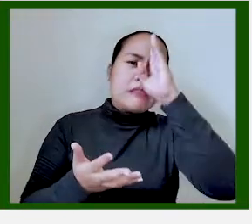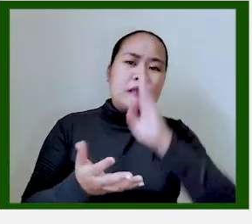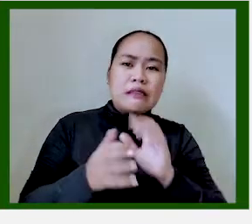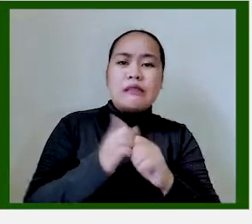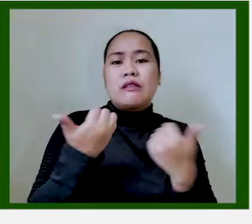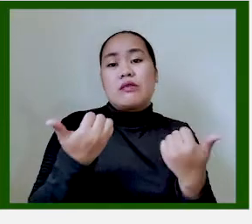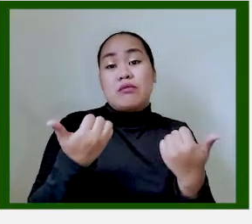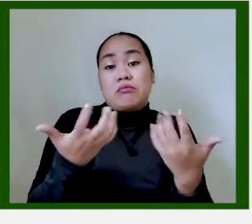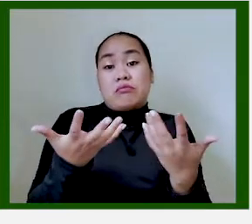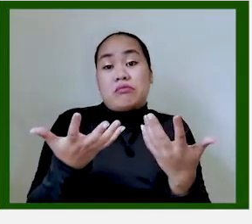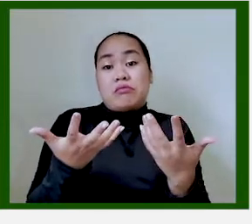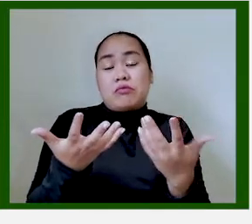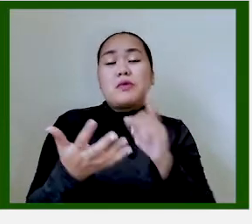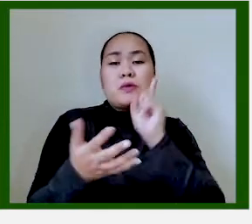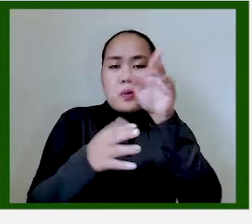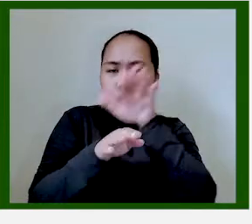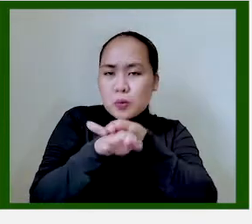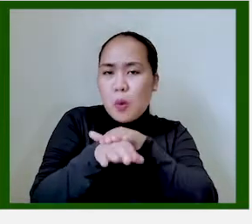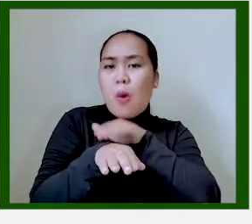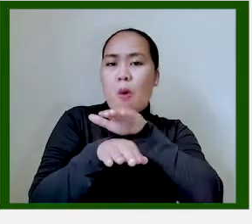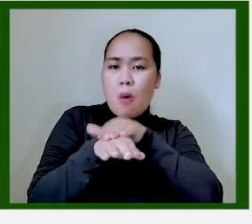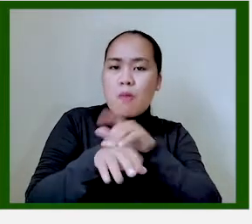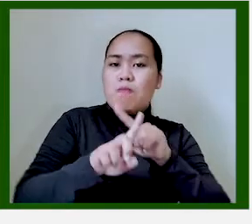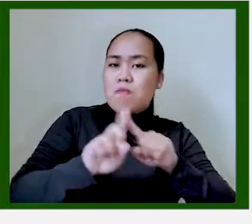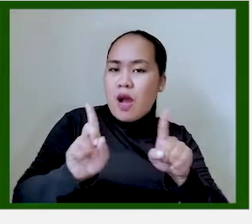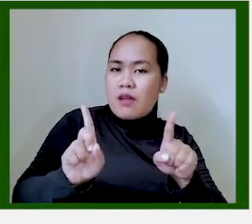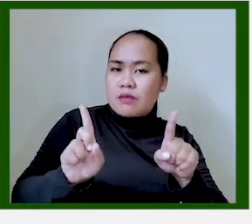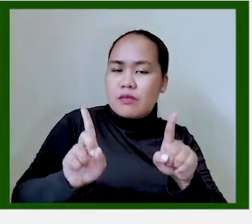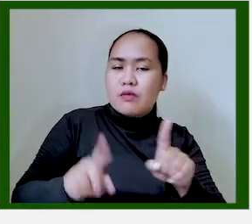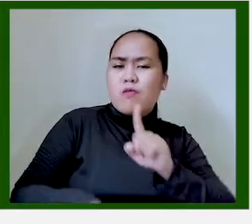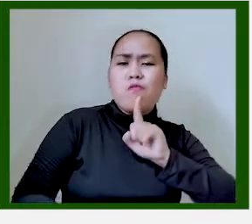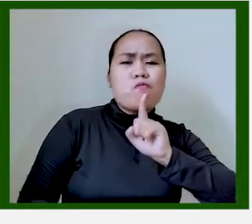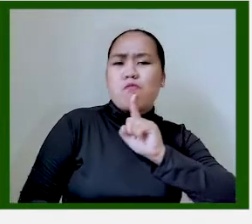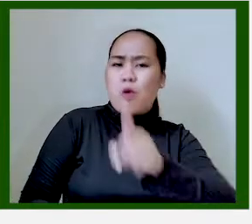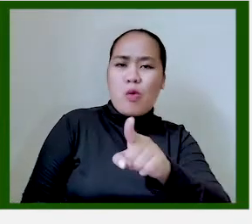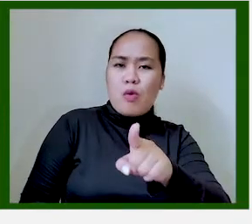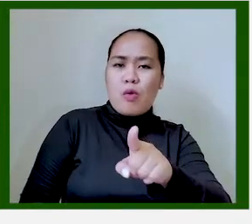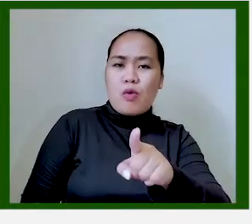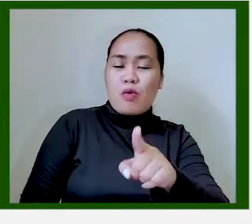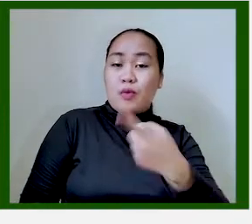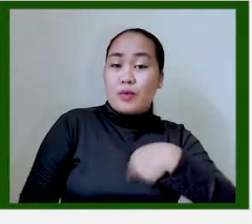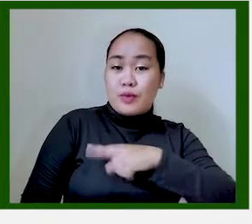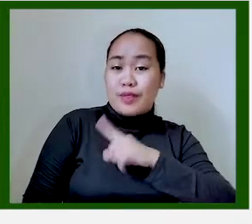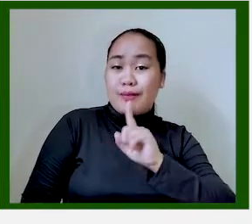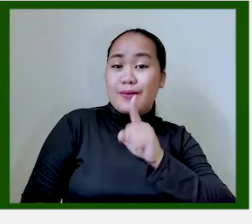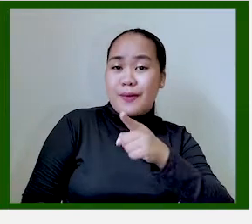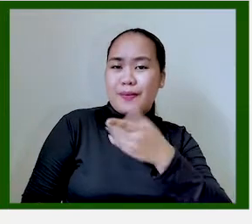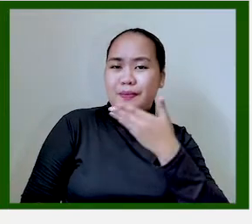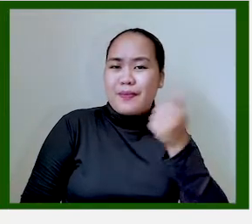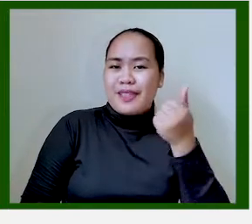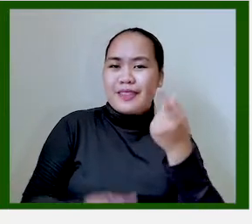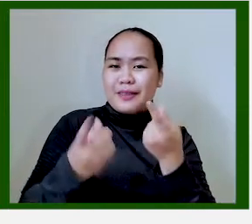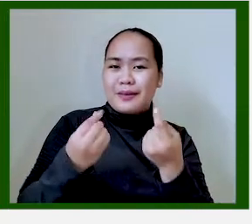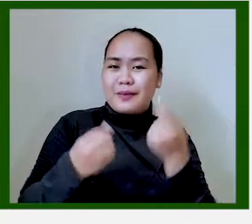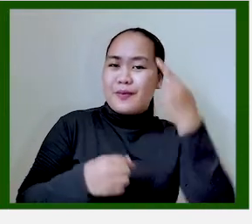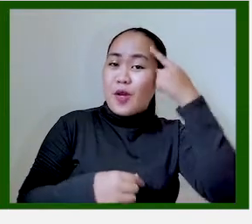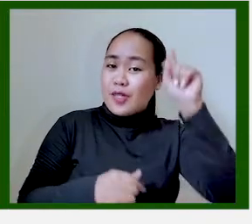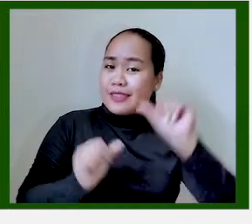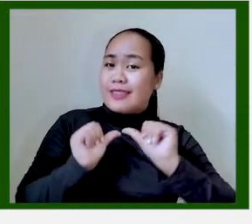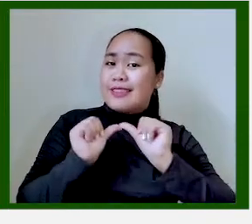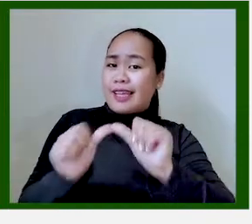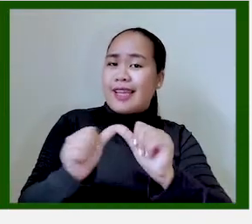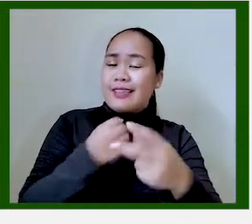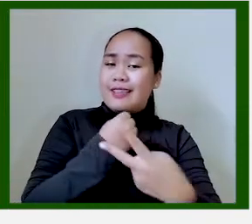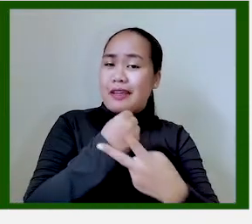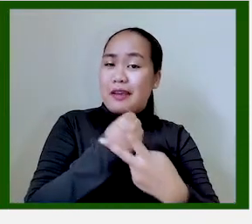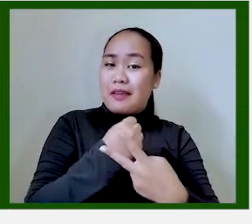but surely, but rest assured, no, that we are doing our best, no, para mapanatili natin ang safety and